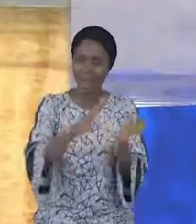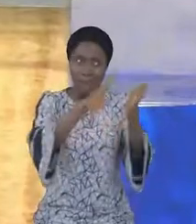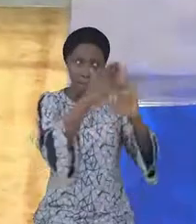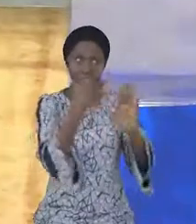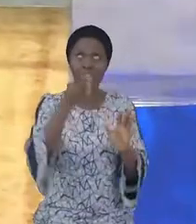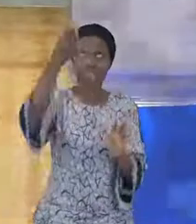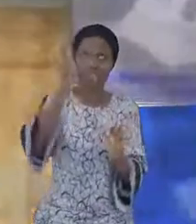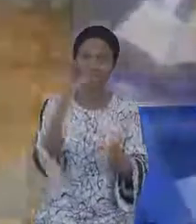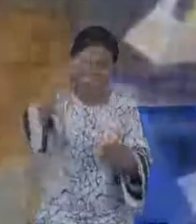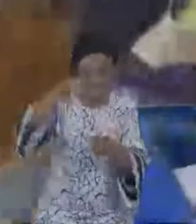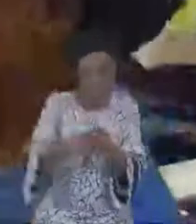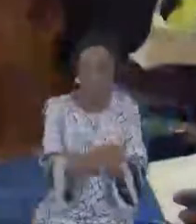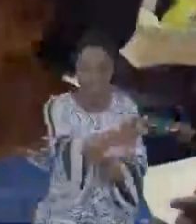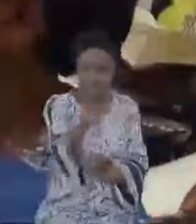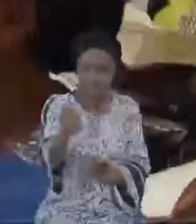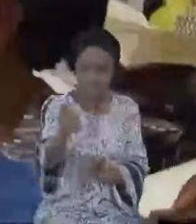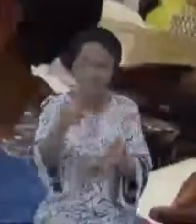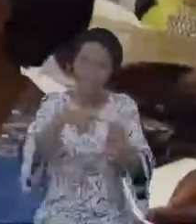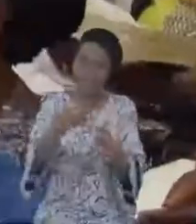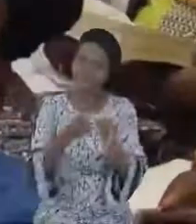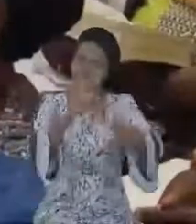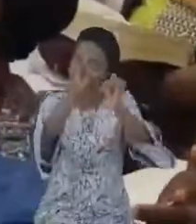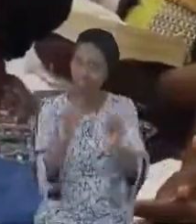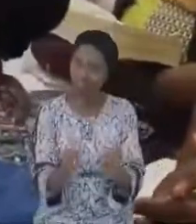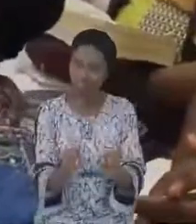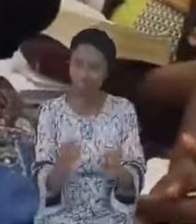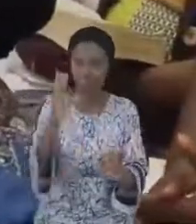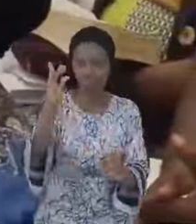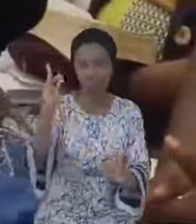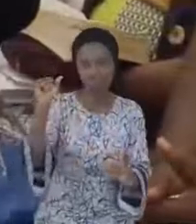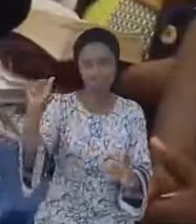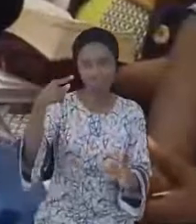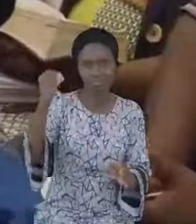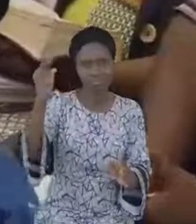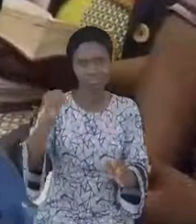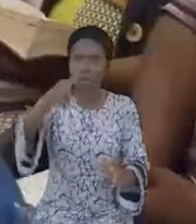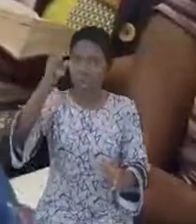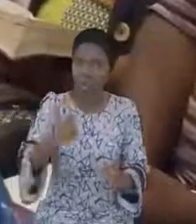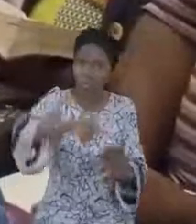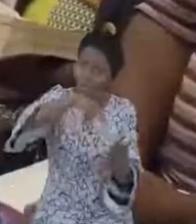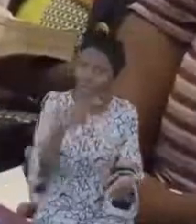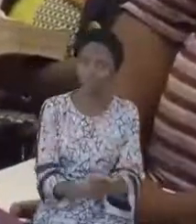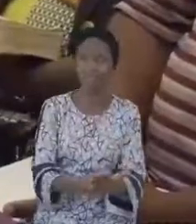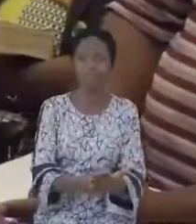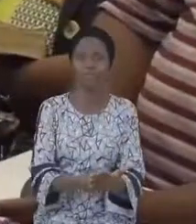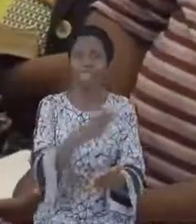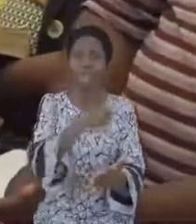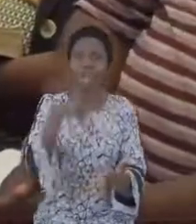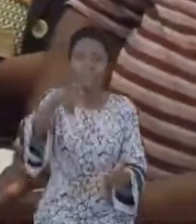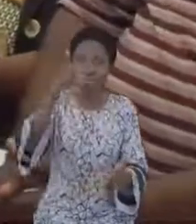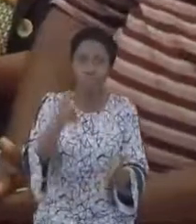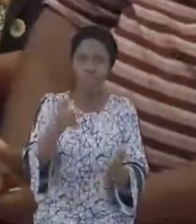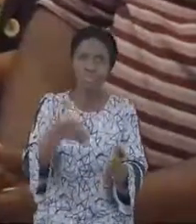que Dagon doit tomber devant toi. Tu dois demander au Seigneur, je m'approprie